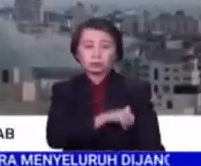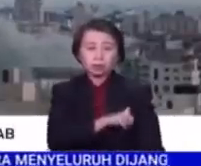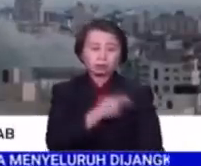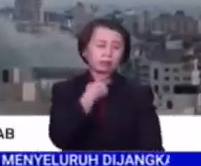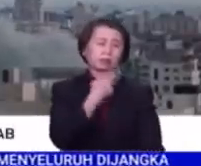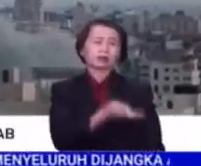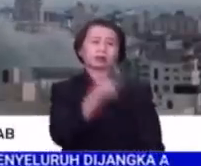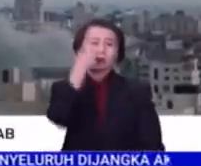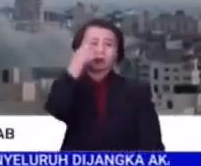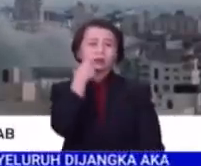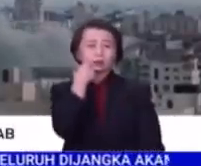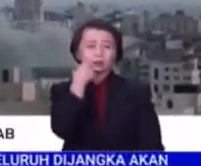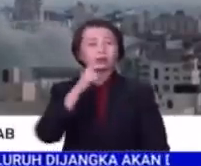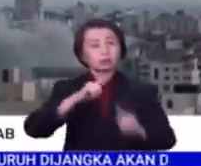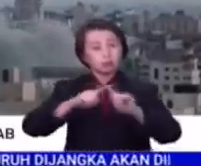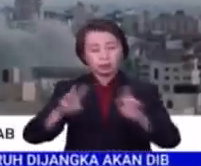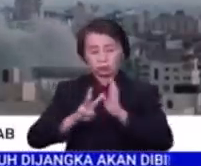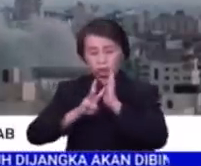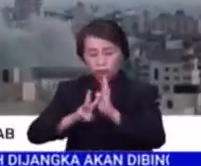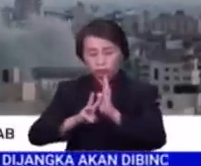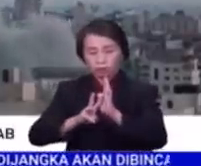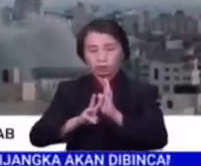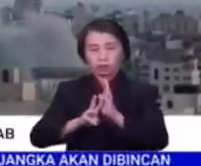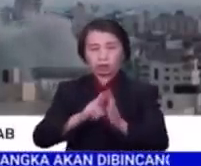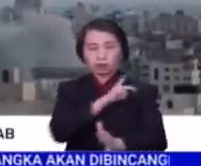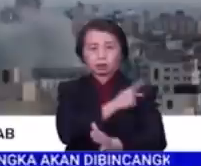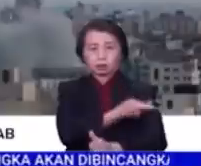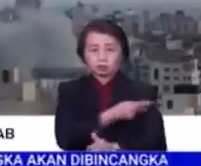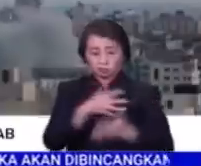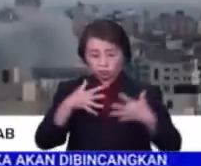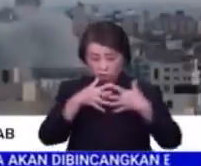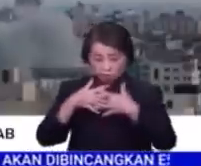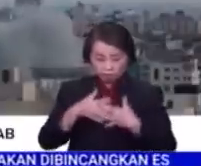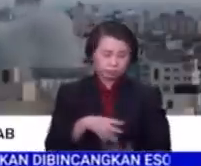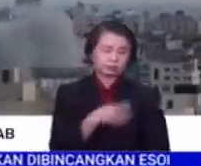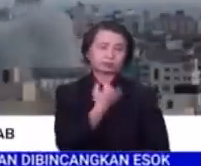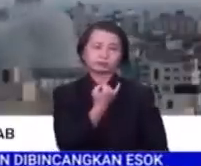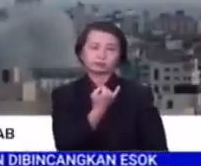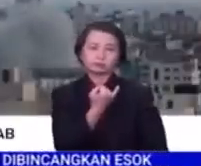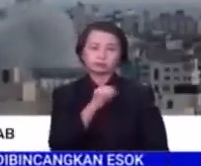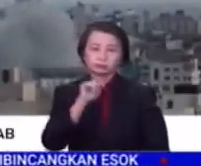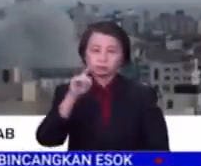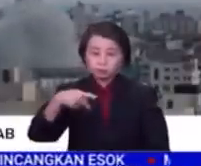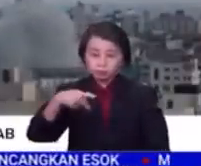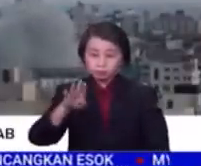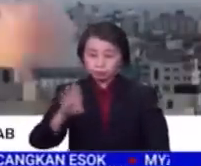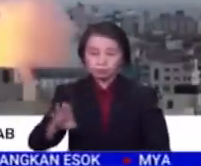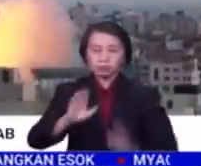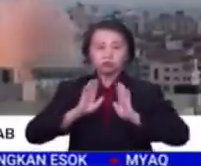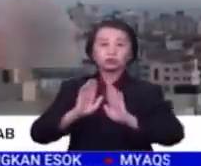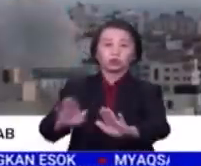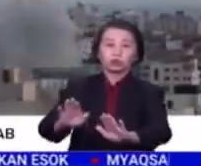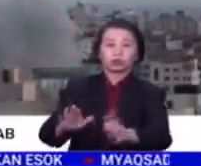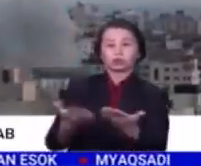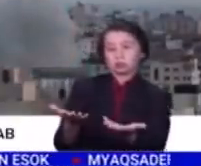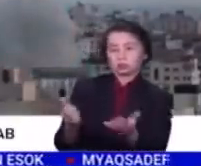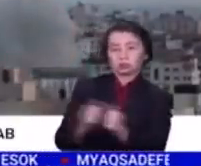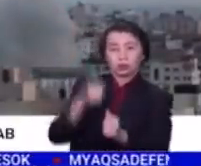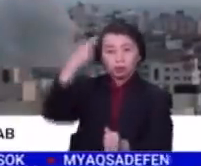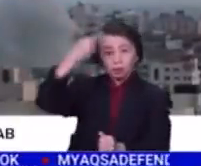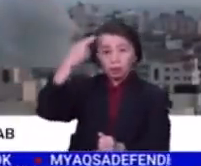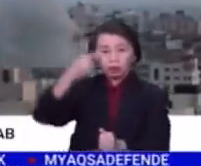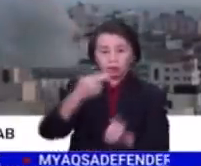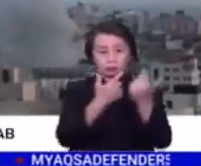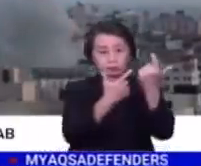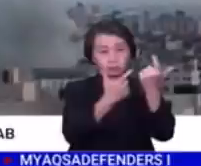terjejas terus bagaimanapun wakil negara kuasa betul Amerika Amerika Serikat ke PBB menolak usaha ini dengan alasan